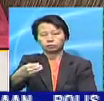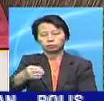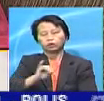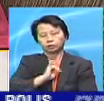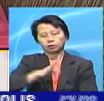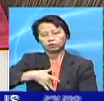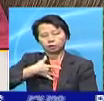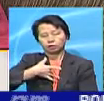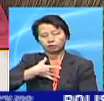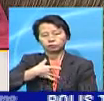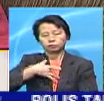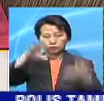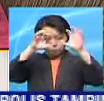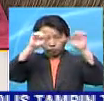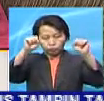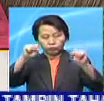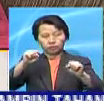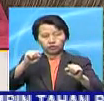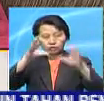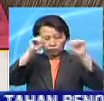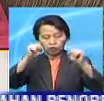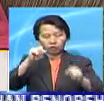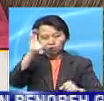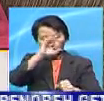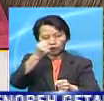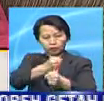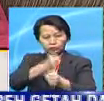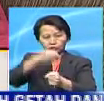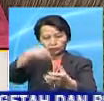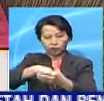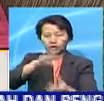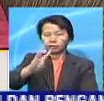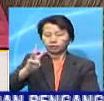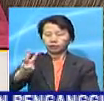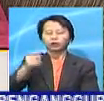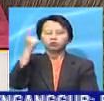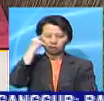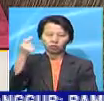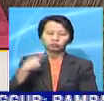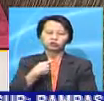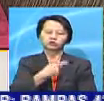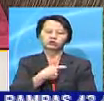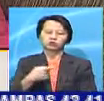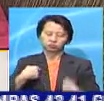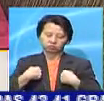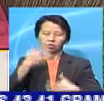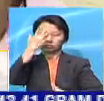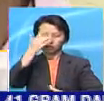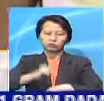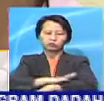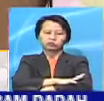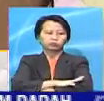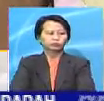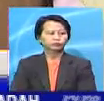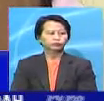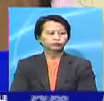saya rasa employer yang mencari pekerja dalam portal ini tahu kita adalah cancer survivor.